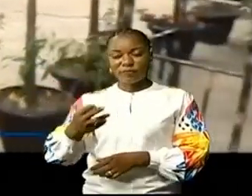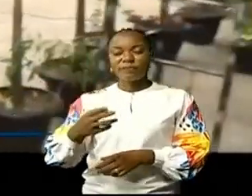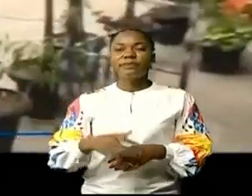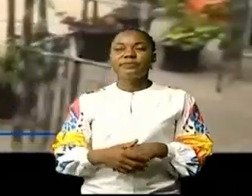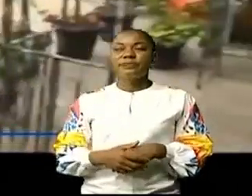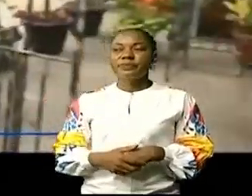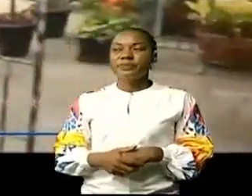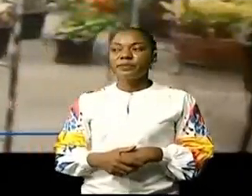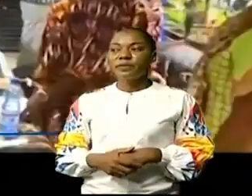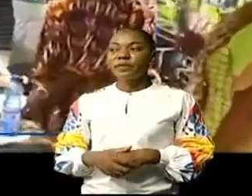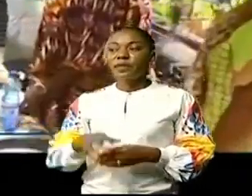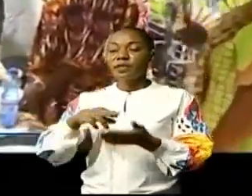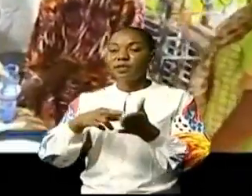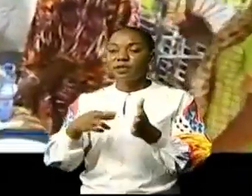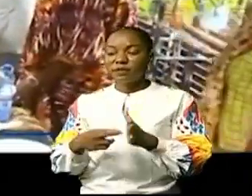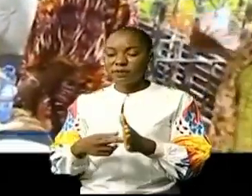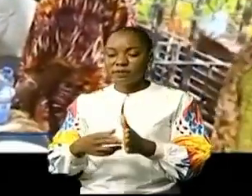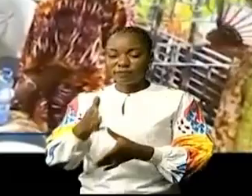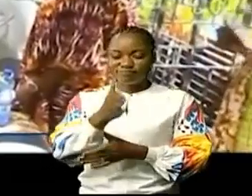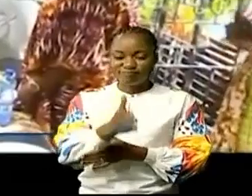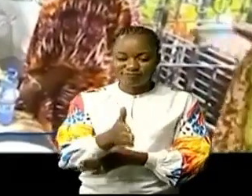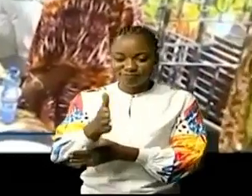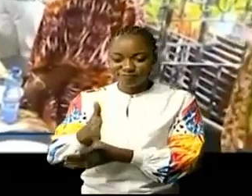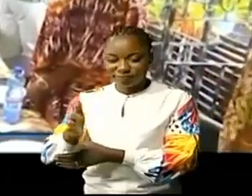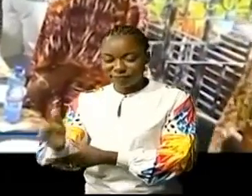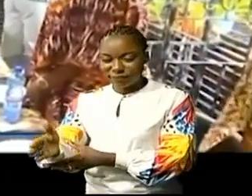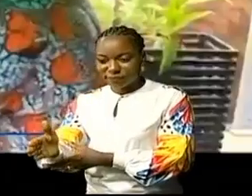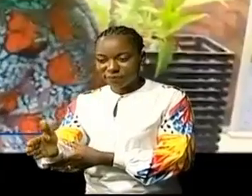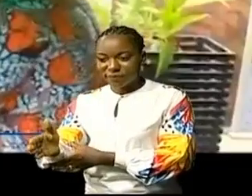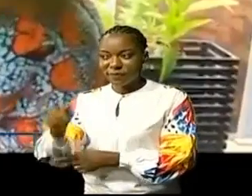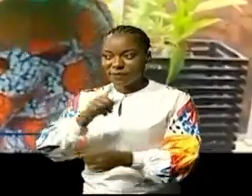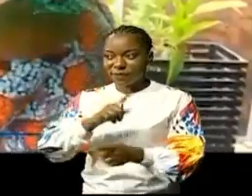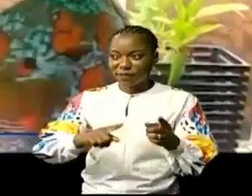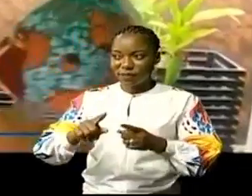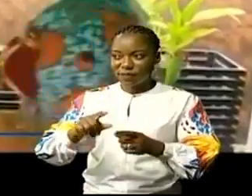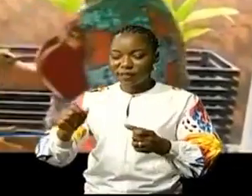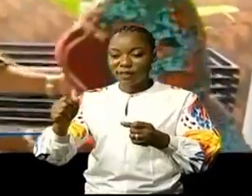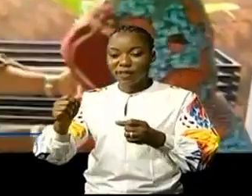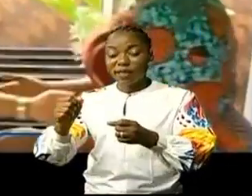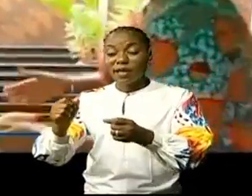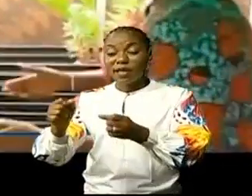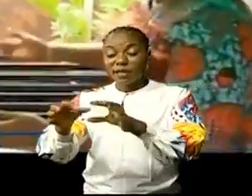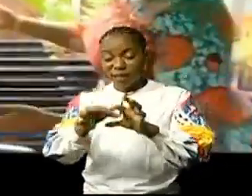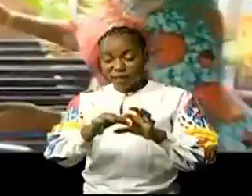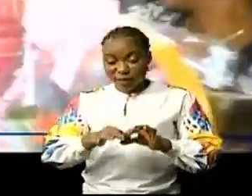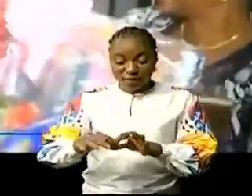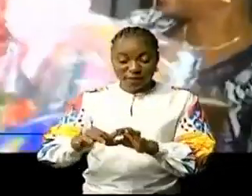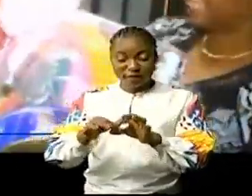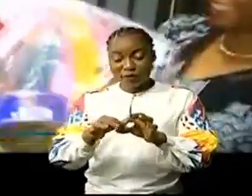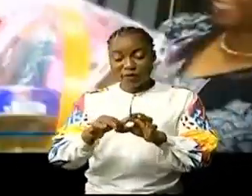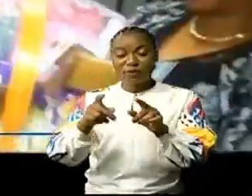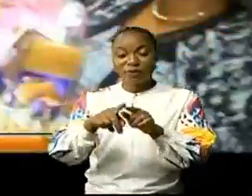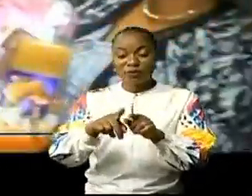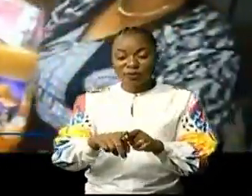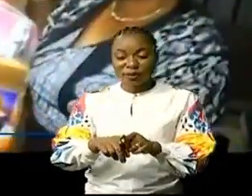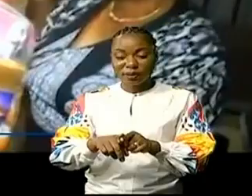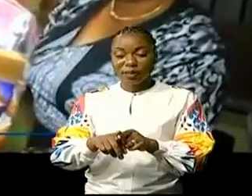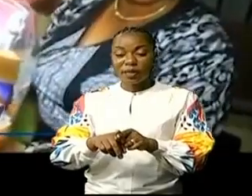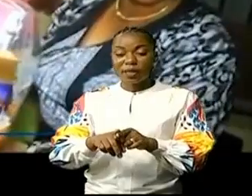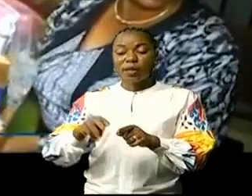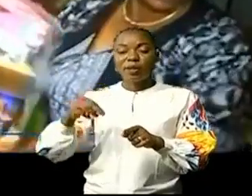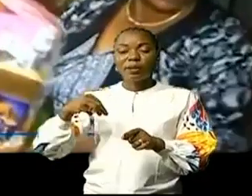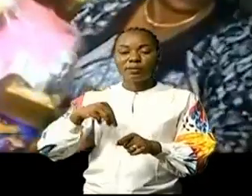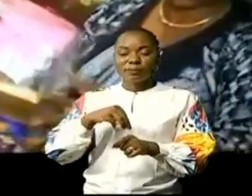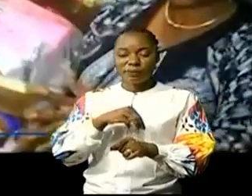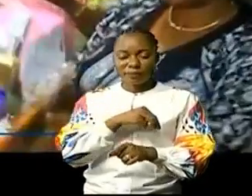Des accolades, signes de retrouvailles, puis des présents offerts à Gloria Tolo Kanzuzi par le membre du bureau exécutif de